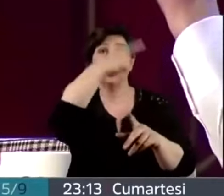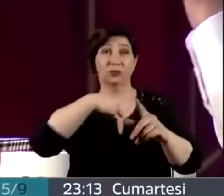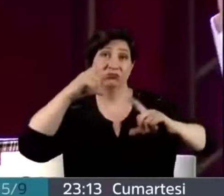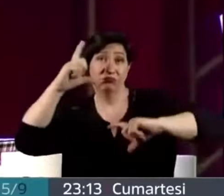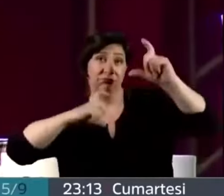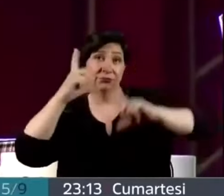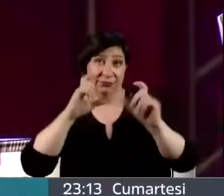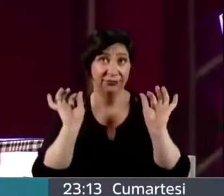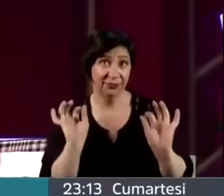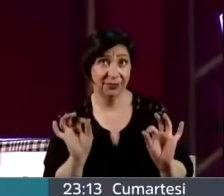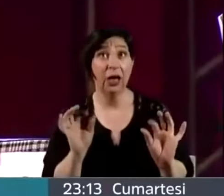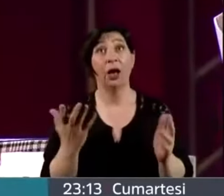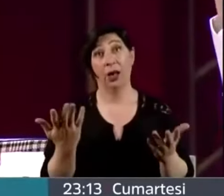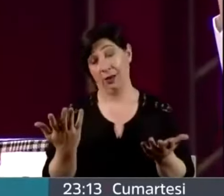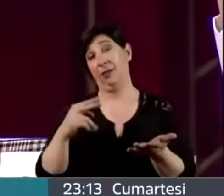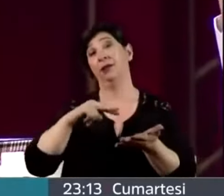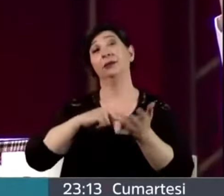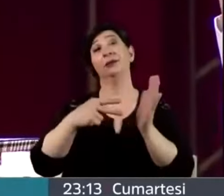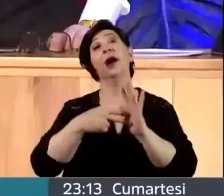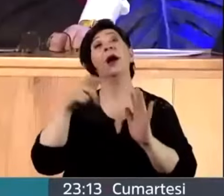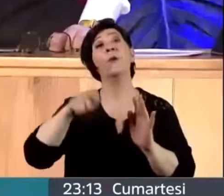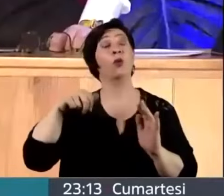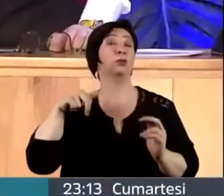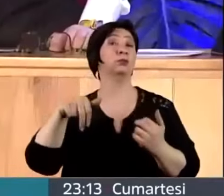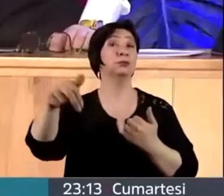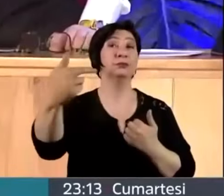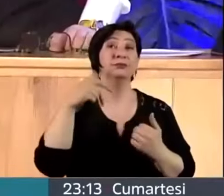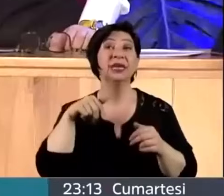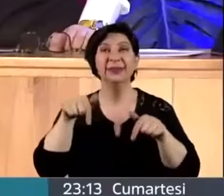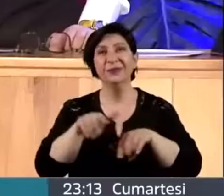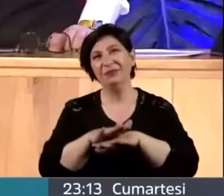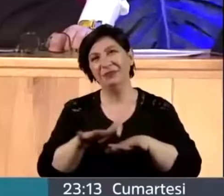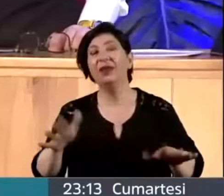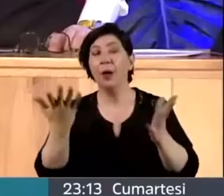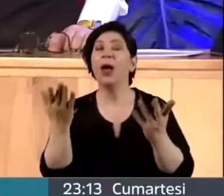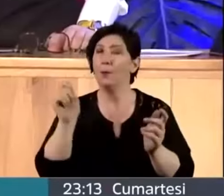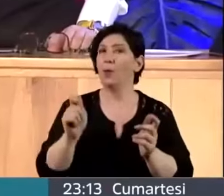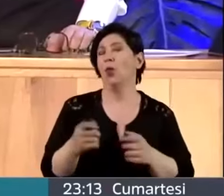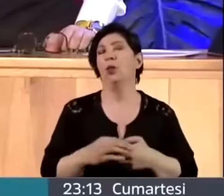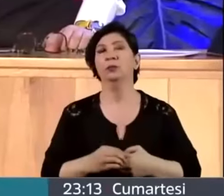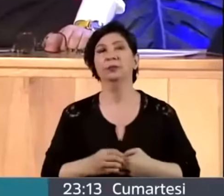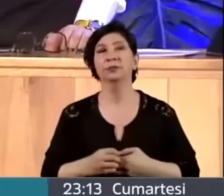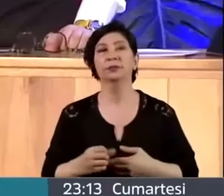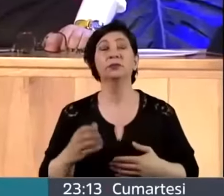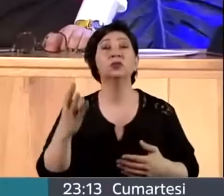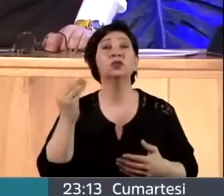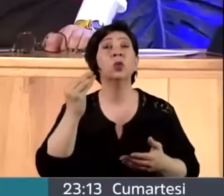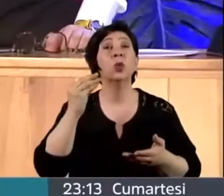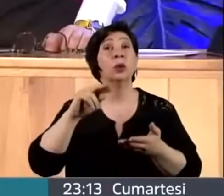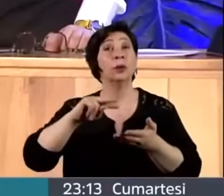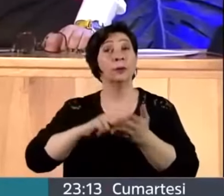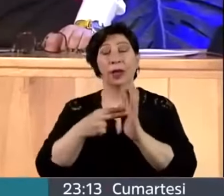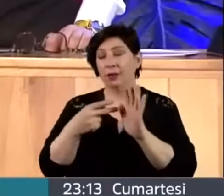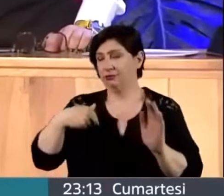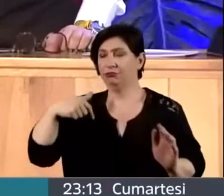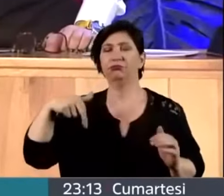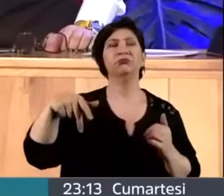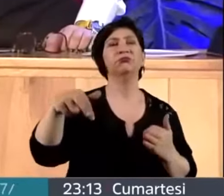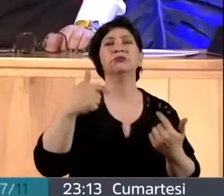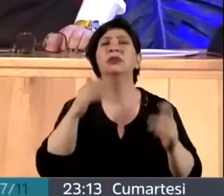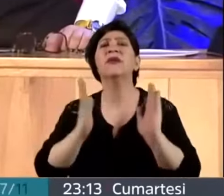Ama defilede yapıyor. Defilede. Yapıyordu o zaman da. Şimdi artık değil de ama yapıyor. Yani çok defilede yapmadım tabii ki.